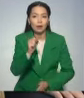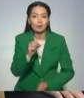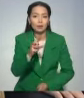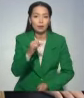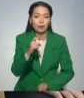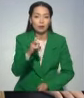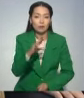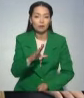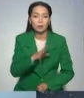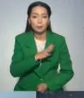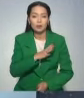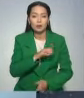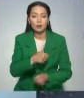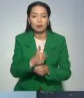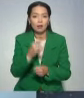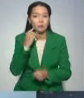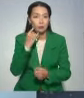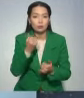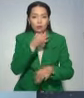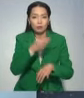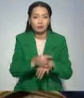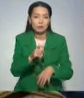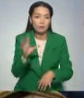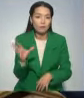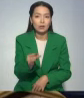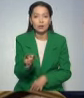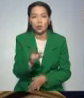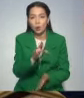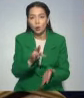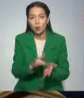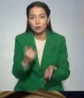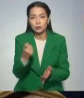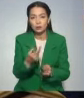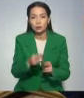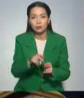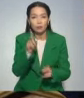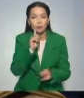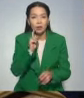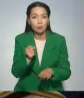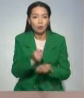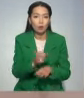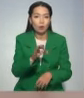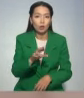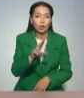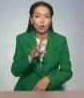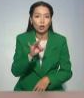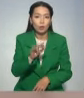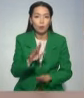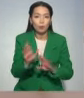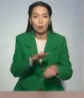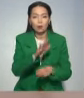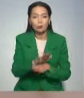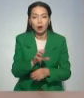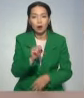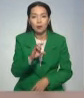байханов который был главой Павлодара теперь в ответе за весь регион неделю этот пост временно занимал Олег Круг после того как абука ираскакова